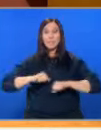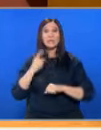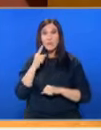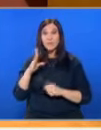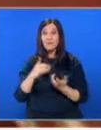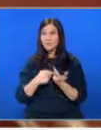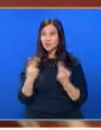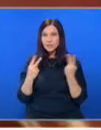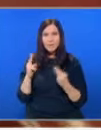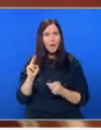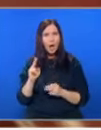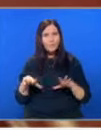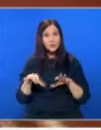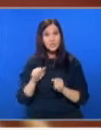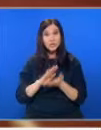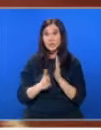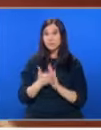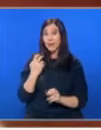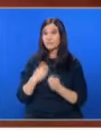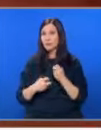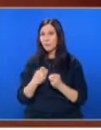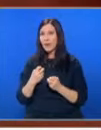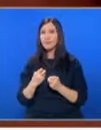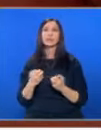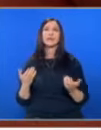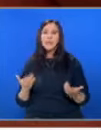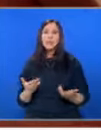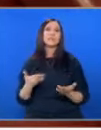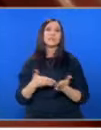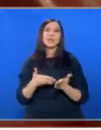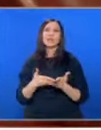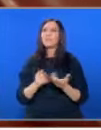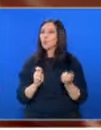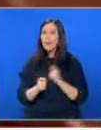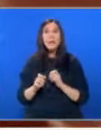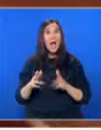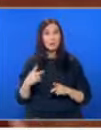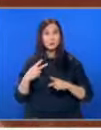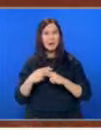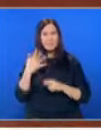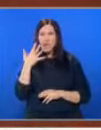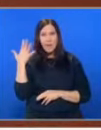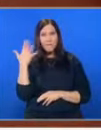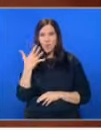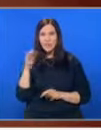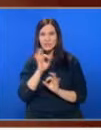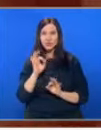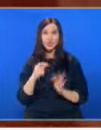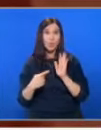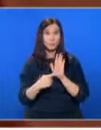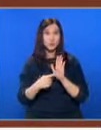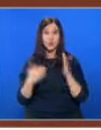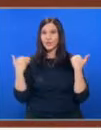ще разберем как властта ще се справи с проблемите, породени от промените. Ако се спрем на хипотезата, че никой от